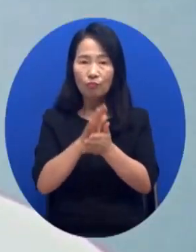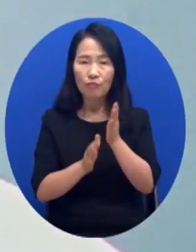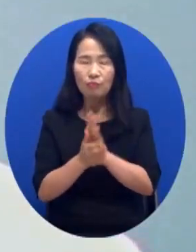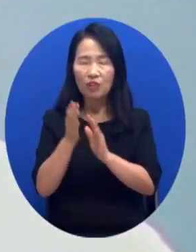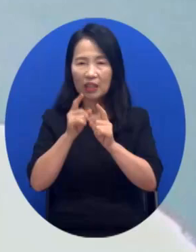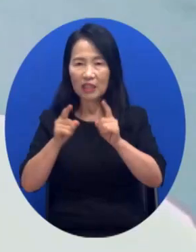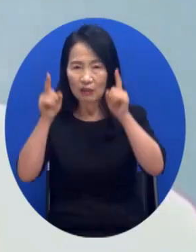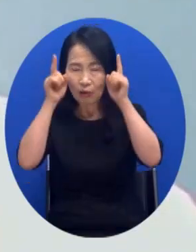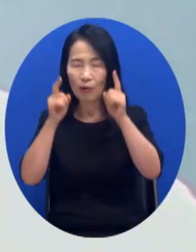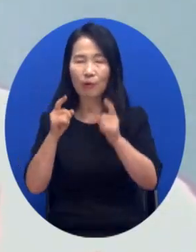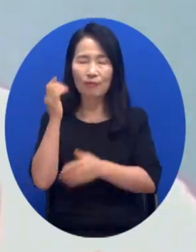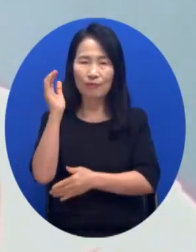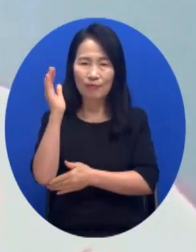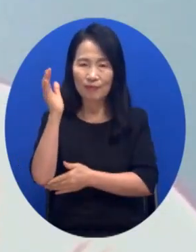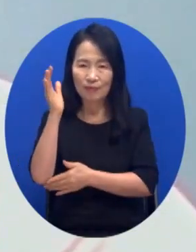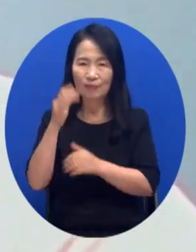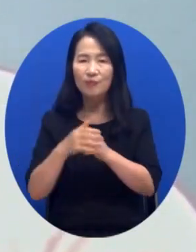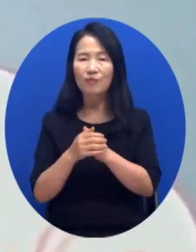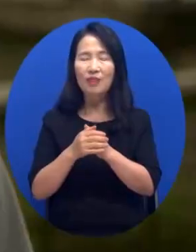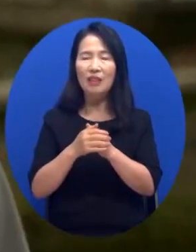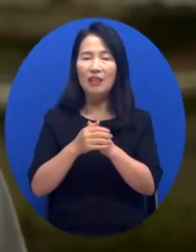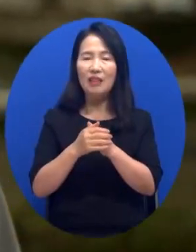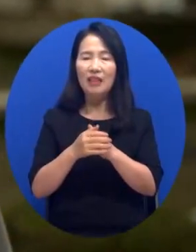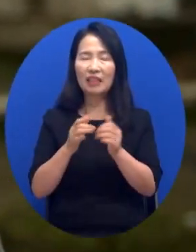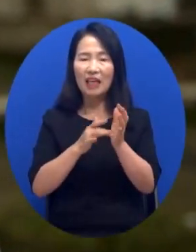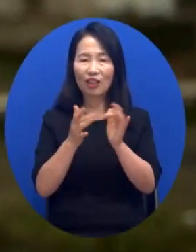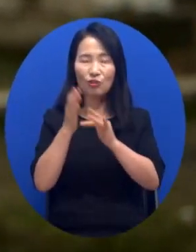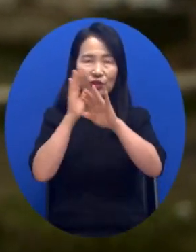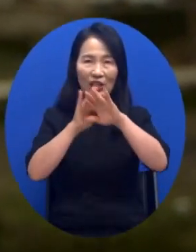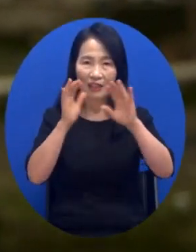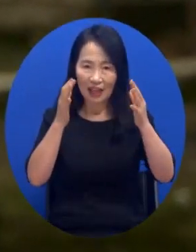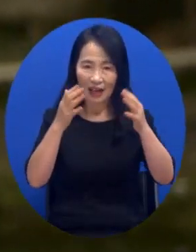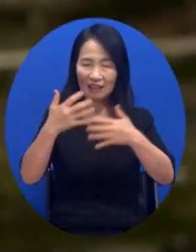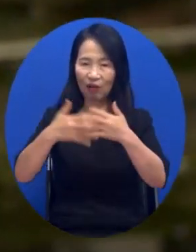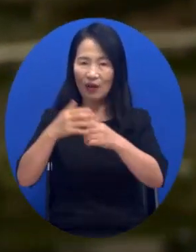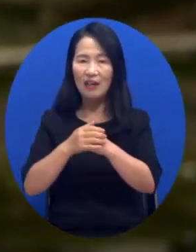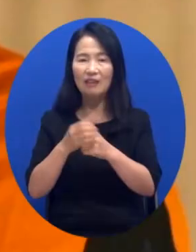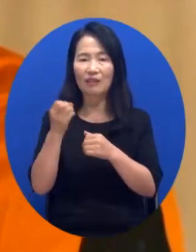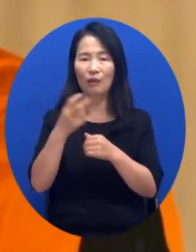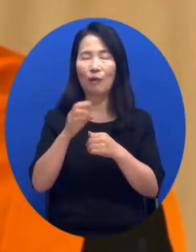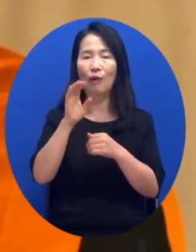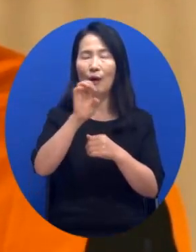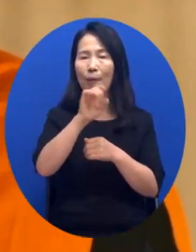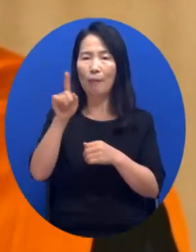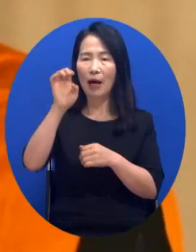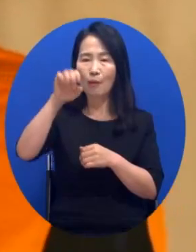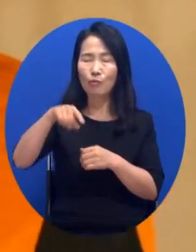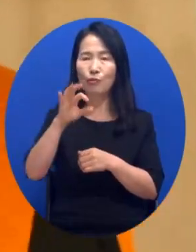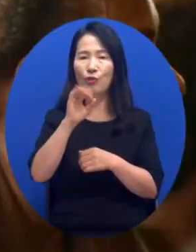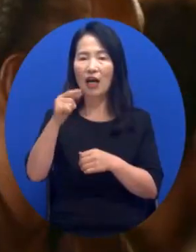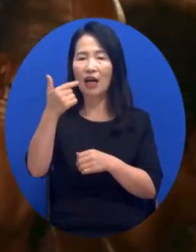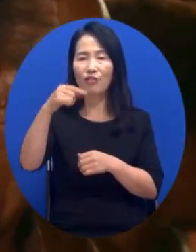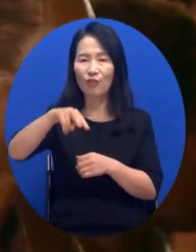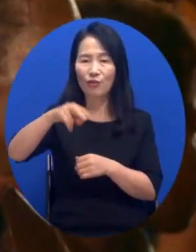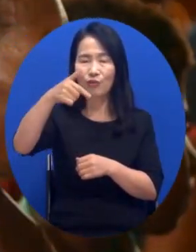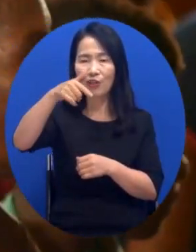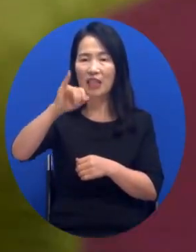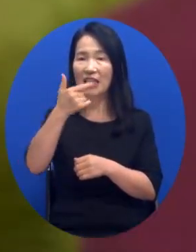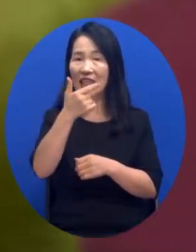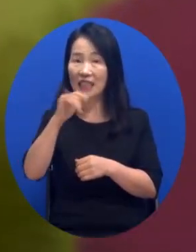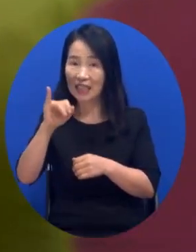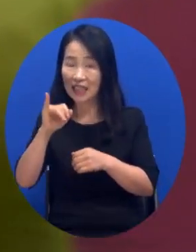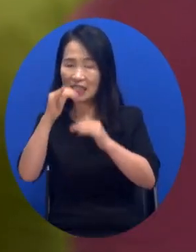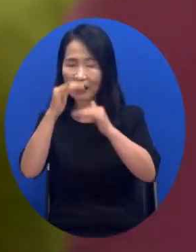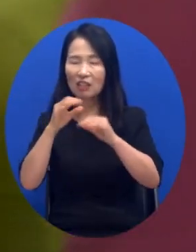믿음의 이야기를 담은 특선 영화 예수천당과 파푸아 뉴기니를 복음의 땅으로 변화시킨 선교사 가정의 이야기를 다룬 특선